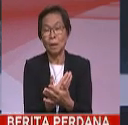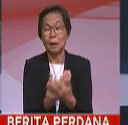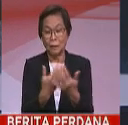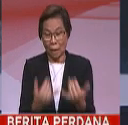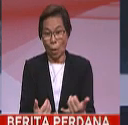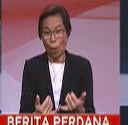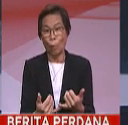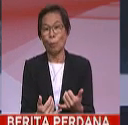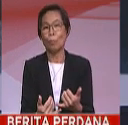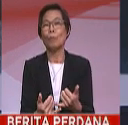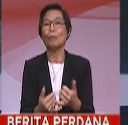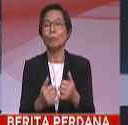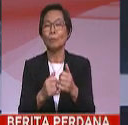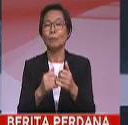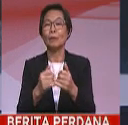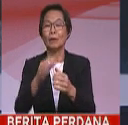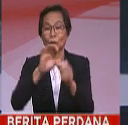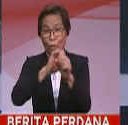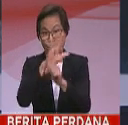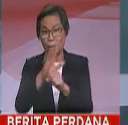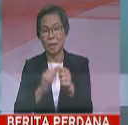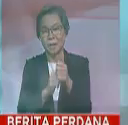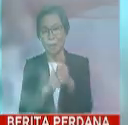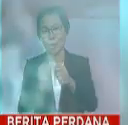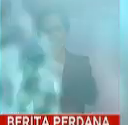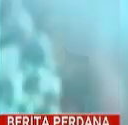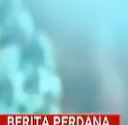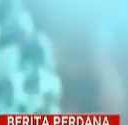positif harian mengikut negeri.